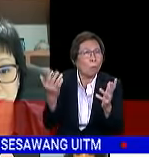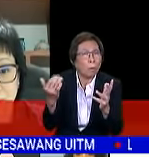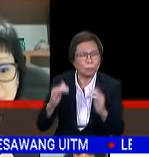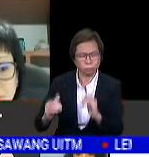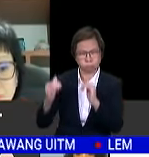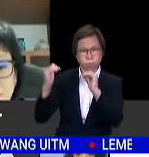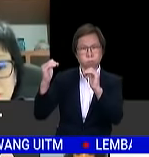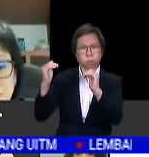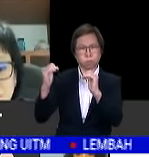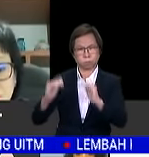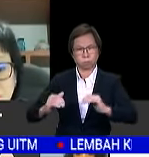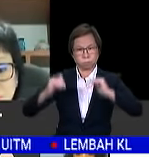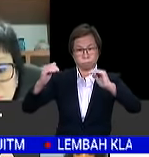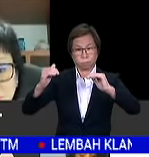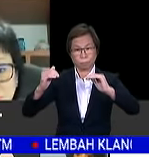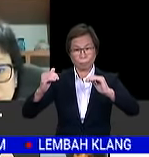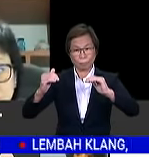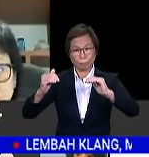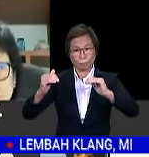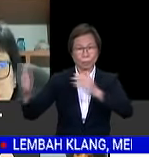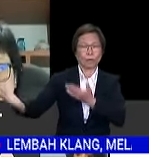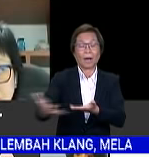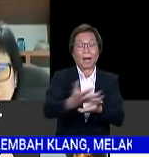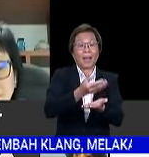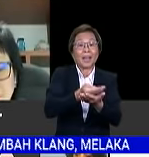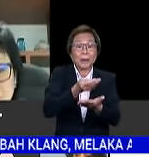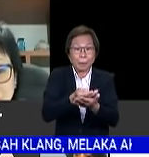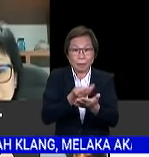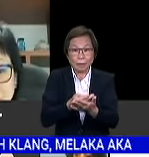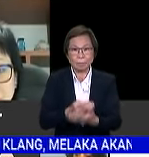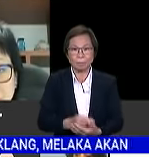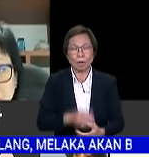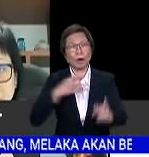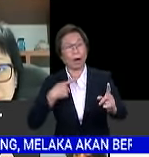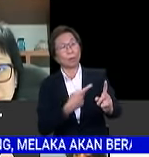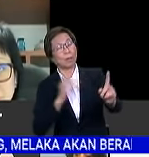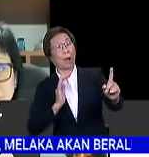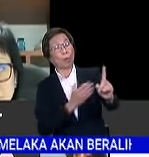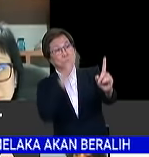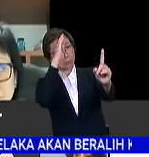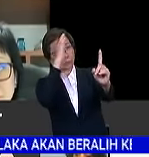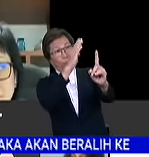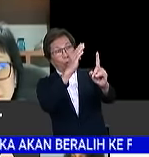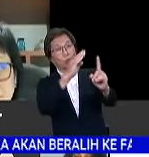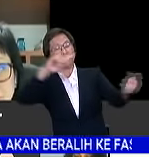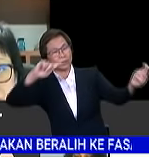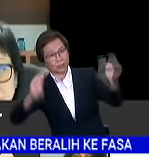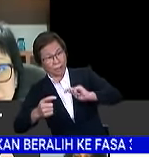to increase its recurring income. Right, so our target is to evolve this so that at the end of the day